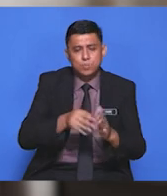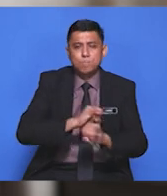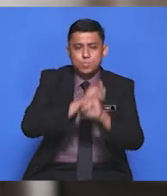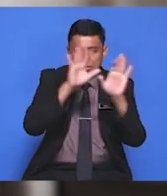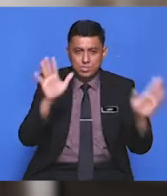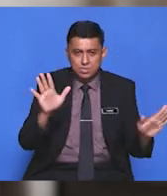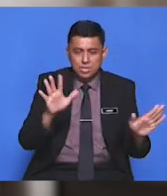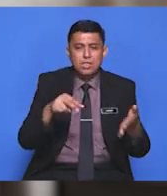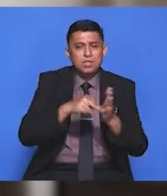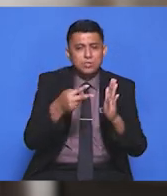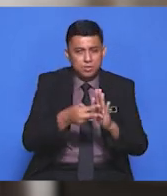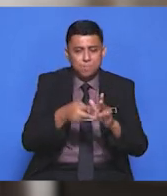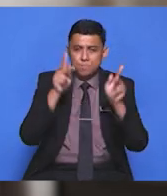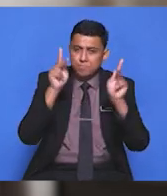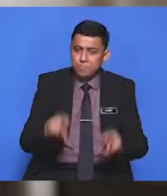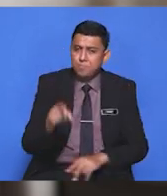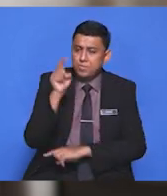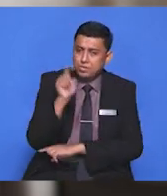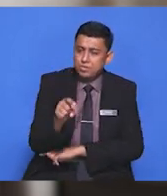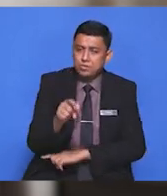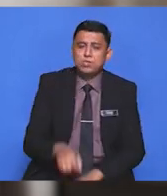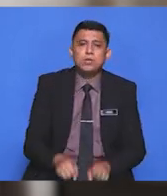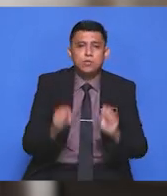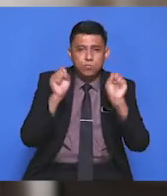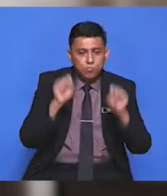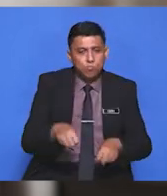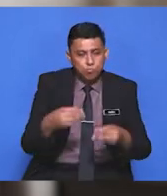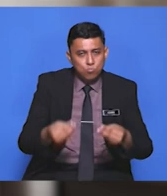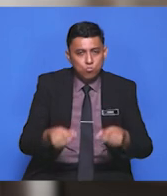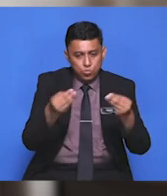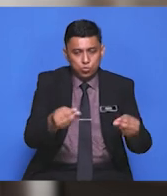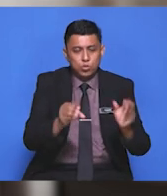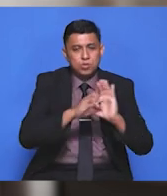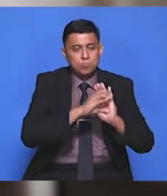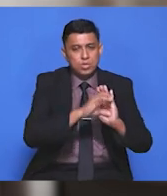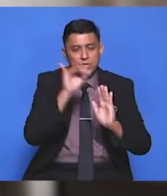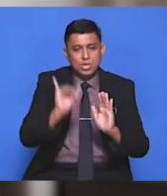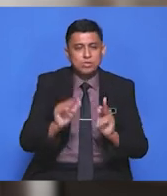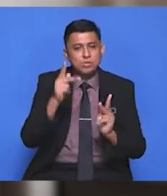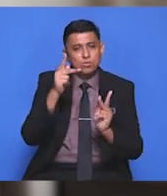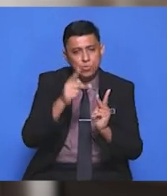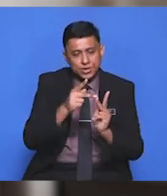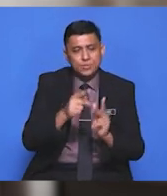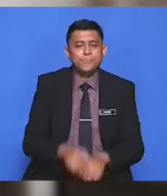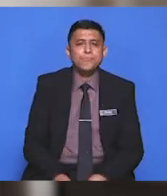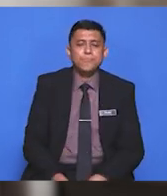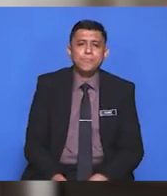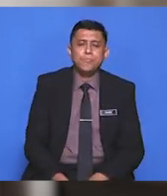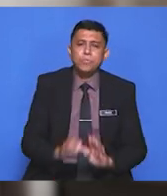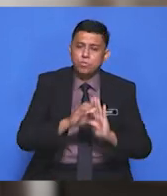Menjelaskan maknanya pelajar mestilah boleh memberikan contoh yang sesuai.